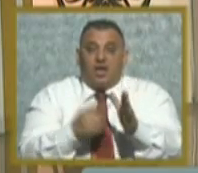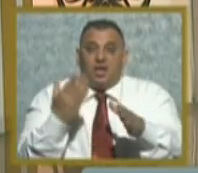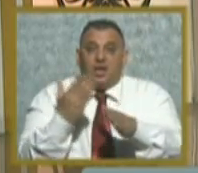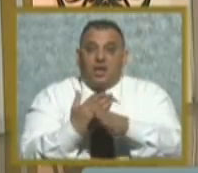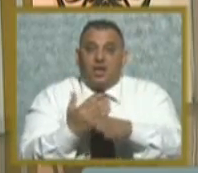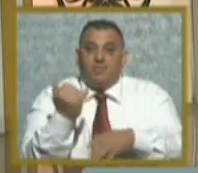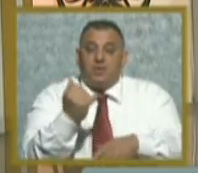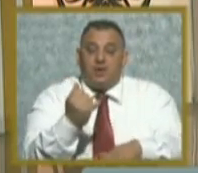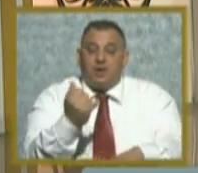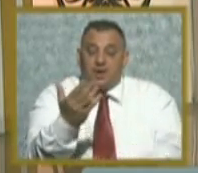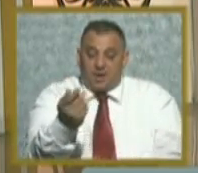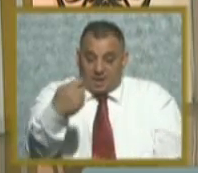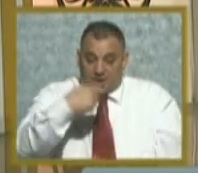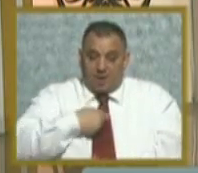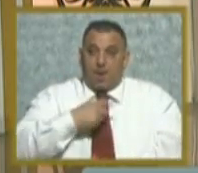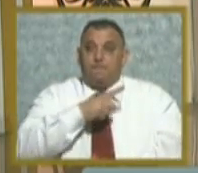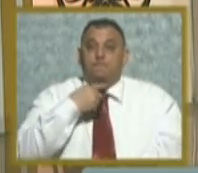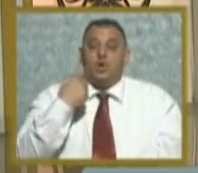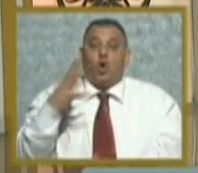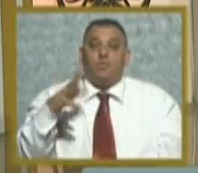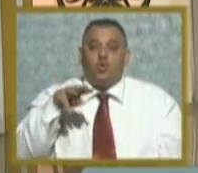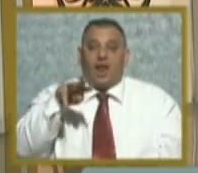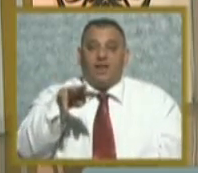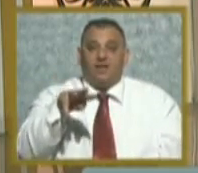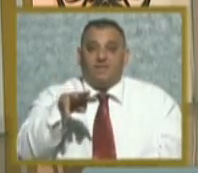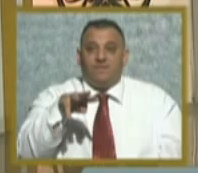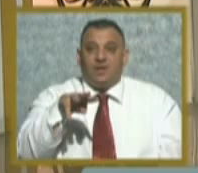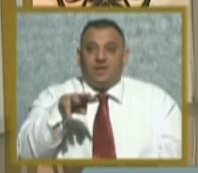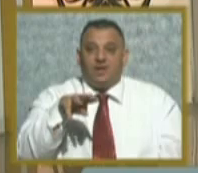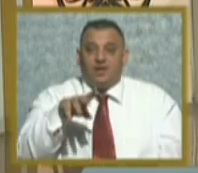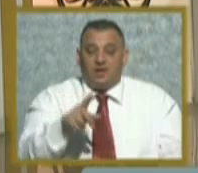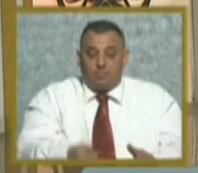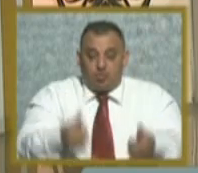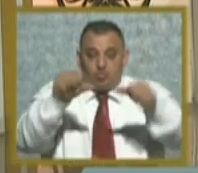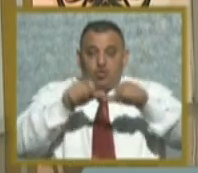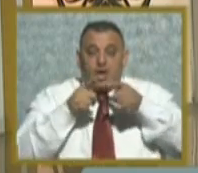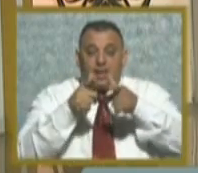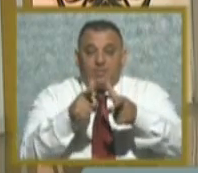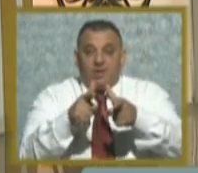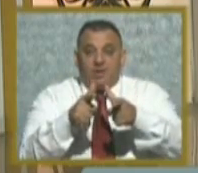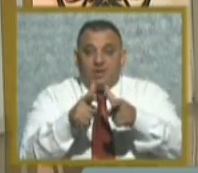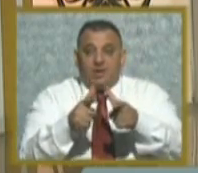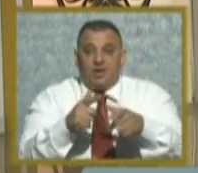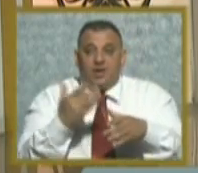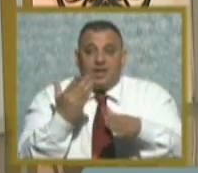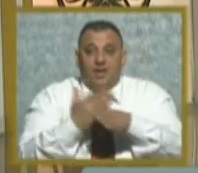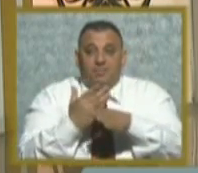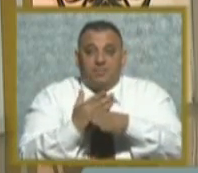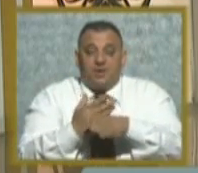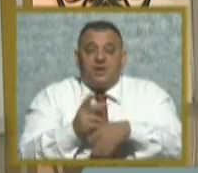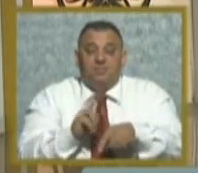الشرب 150 يرجعها 150. نعم اي شيخنا هو قصده يعني قرض